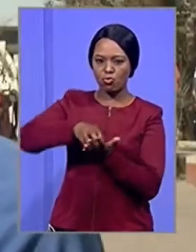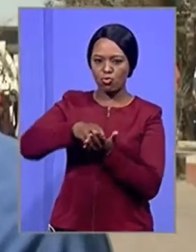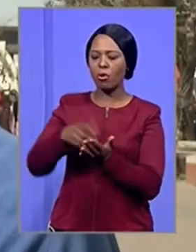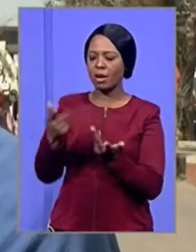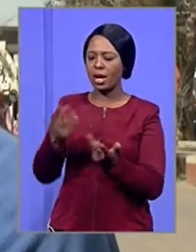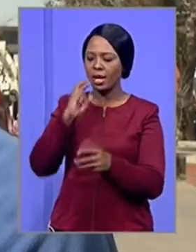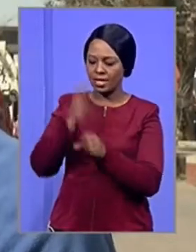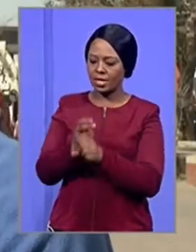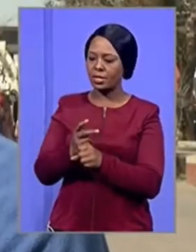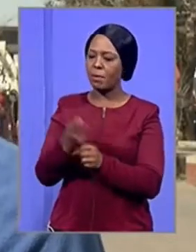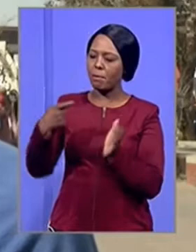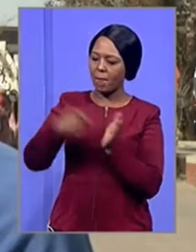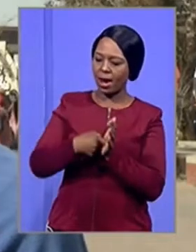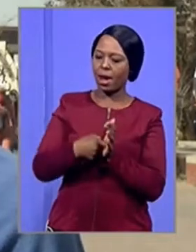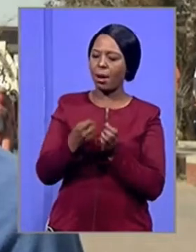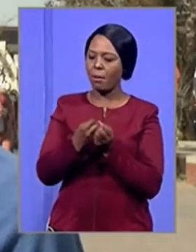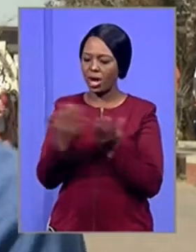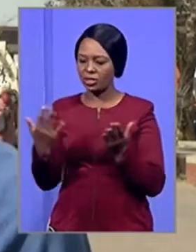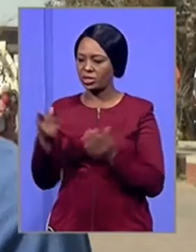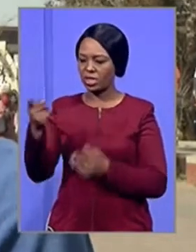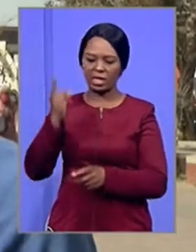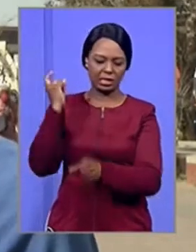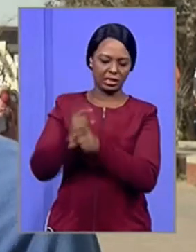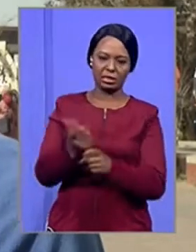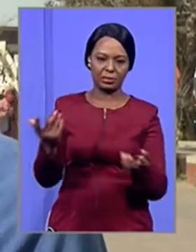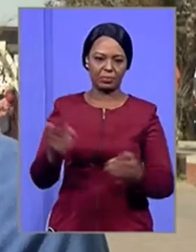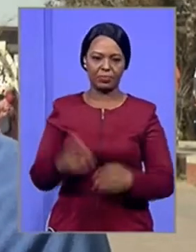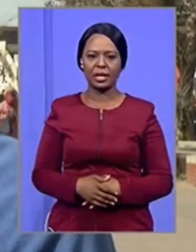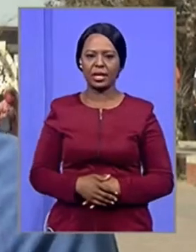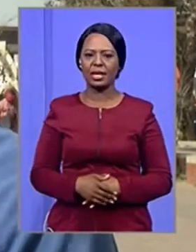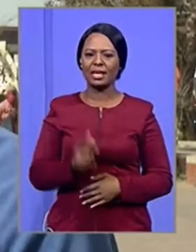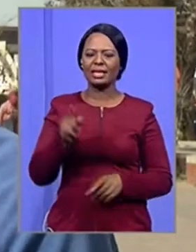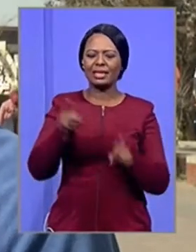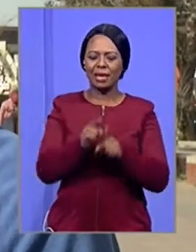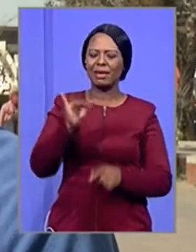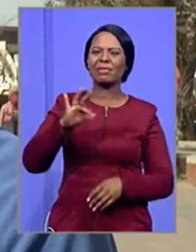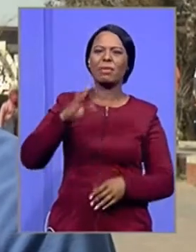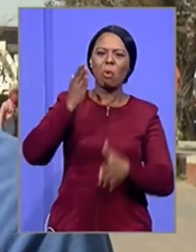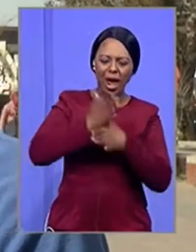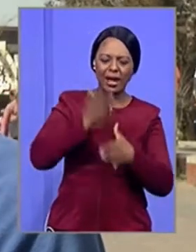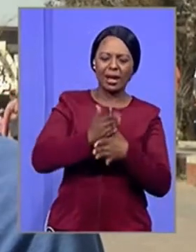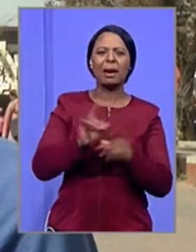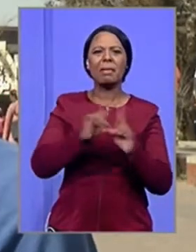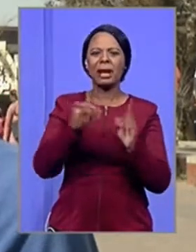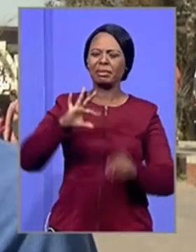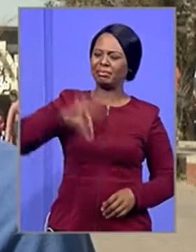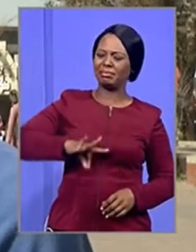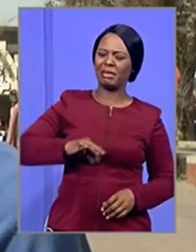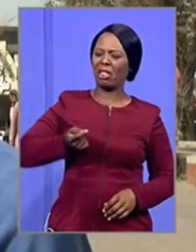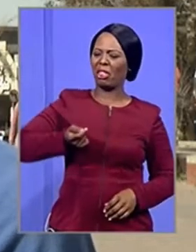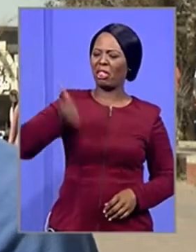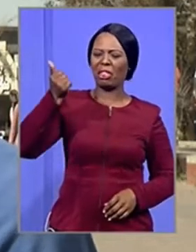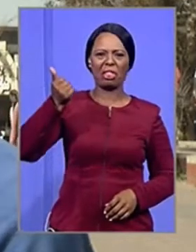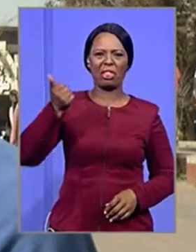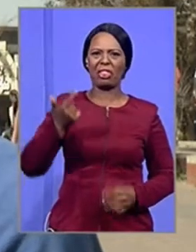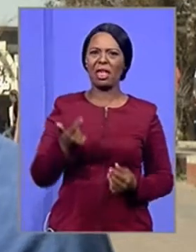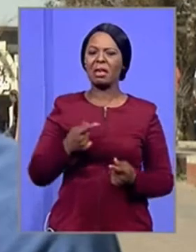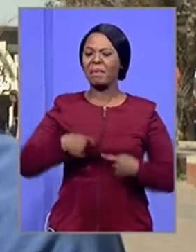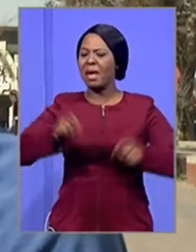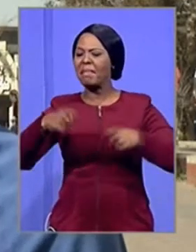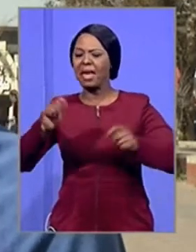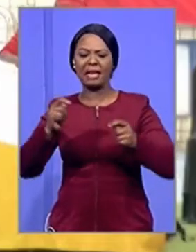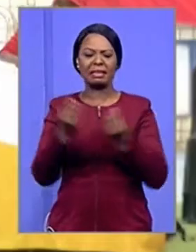ke mathata because la bona like even le tšhelete go khotse how kgone go ka recha dintho tsotlhe